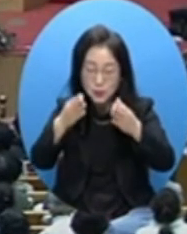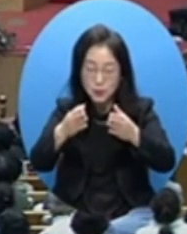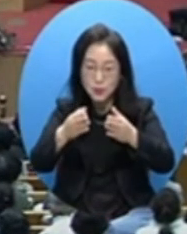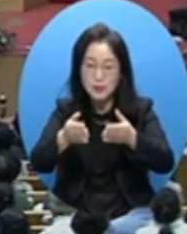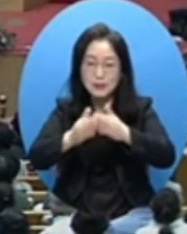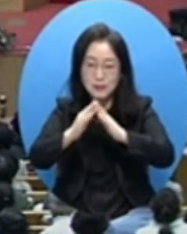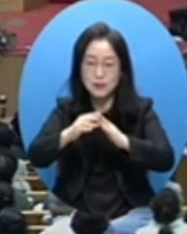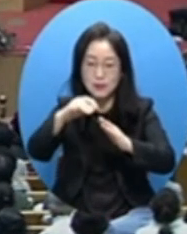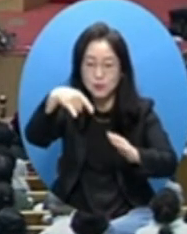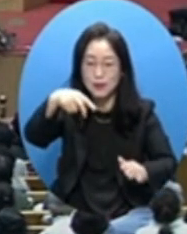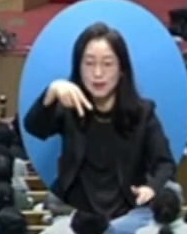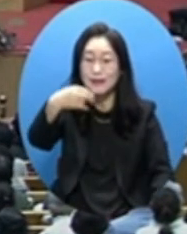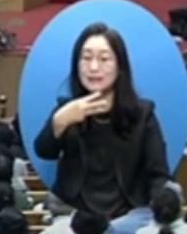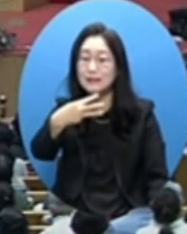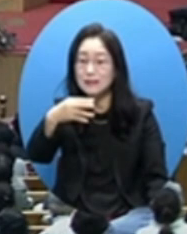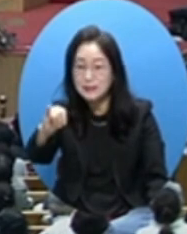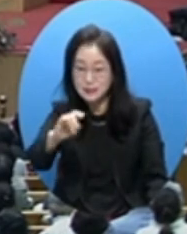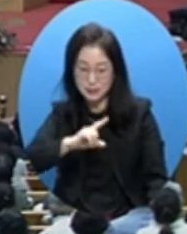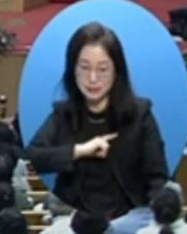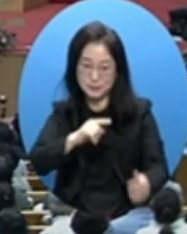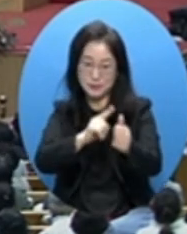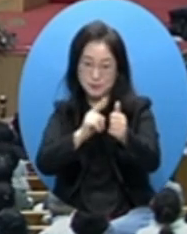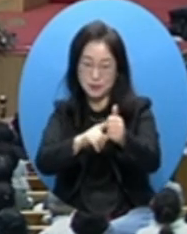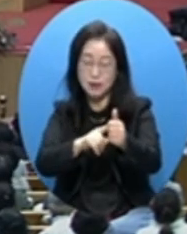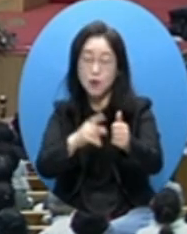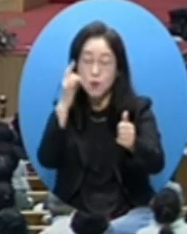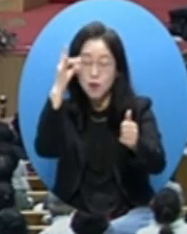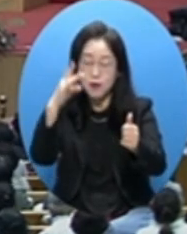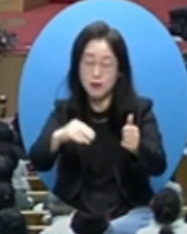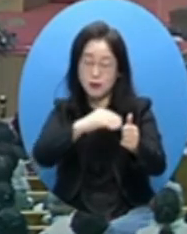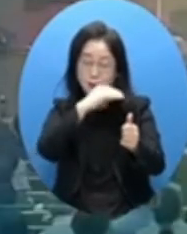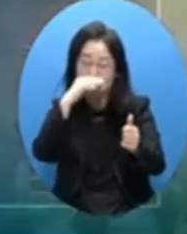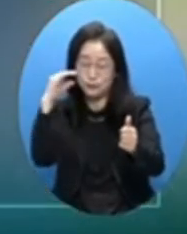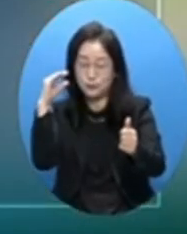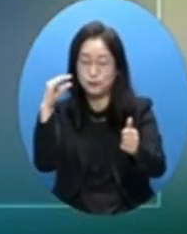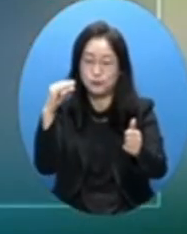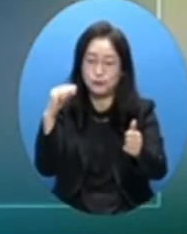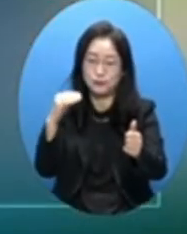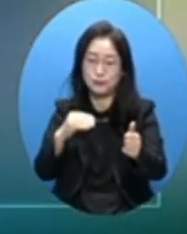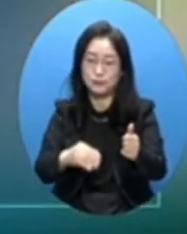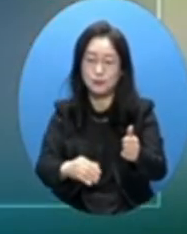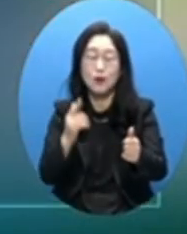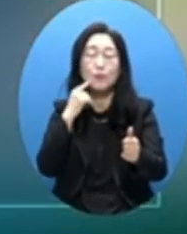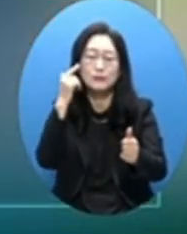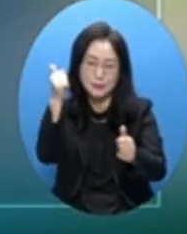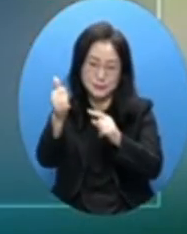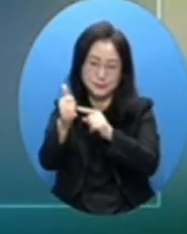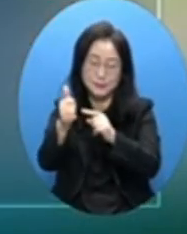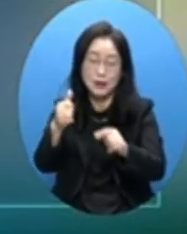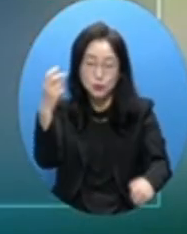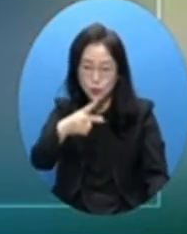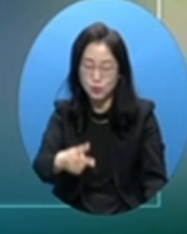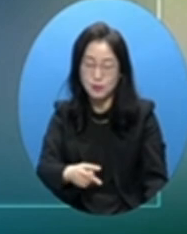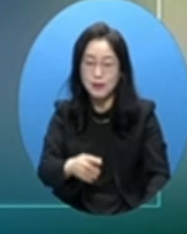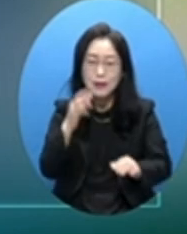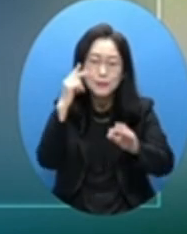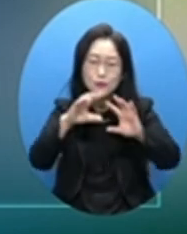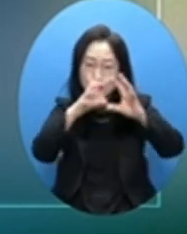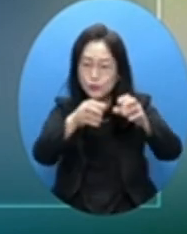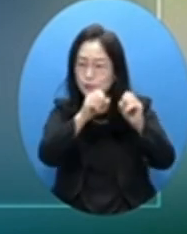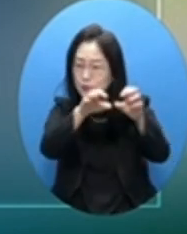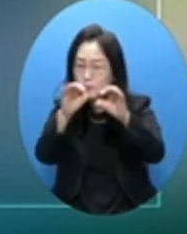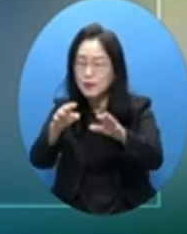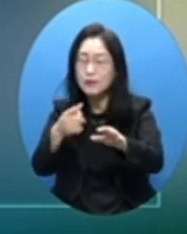받기 전에는 성공의 신부로서 매우 경건한 신앙생활을 했고 또 미국의 선교사로까지 갔던